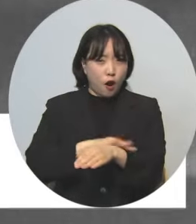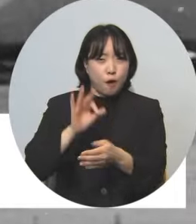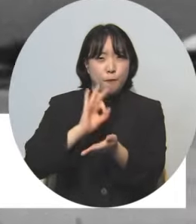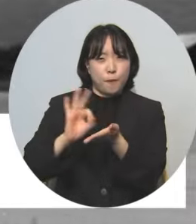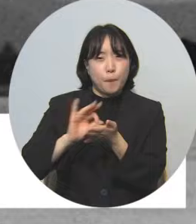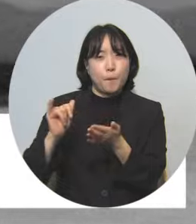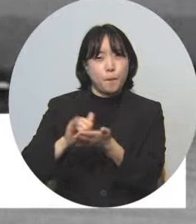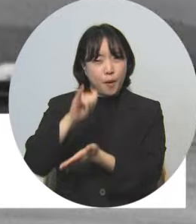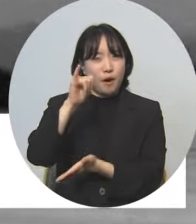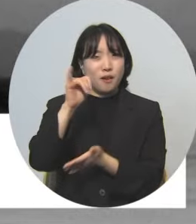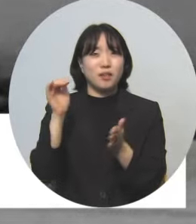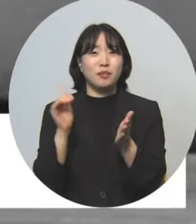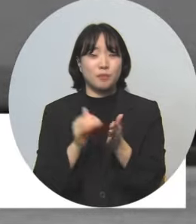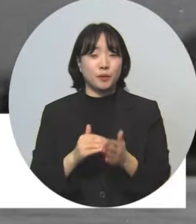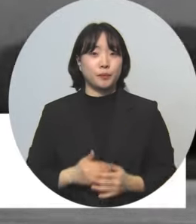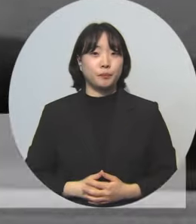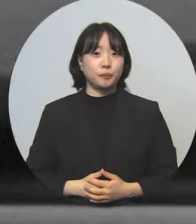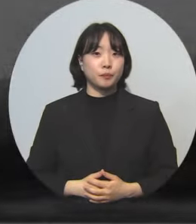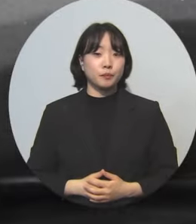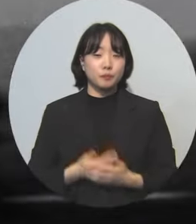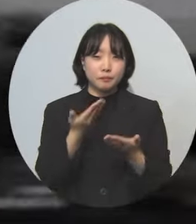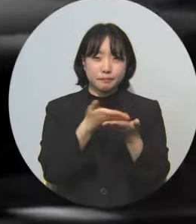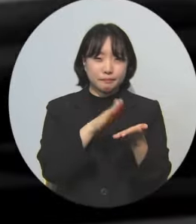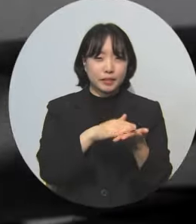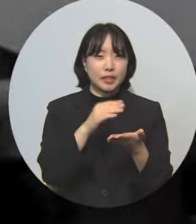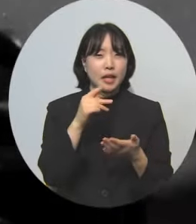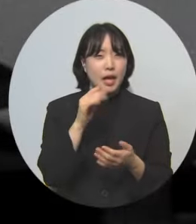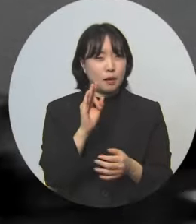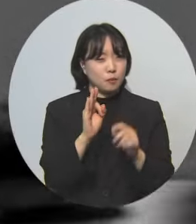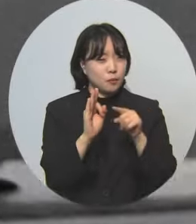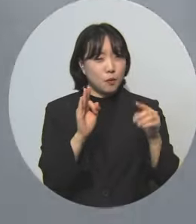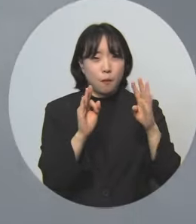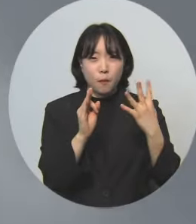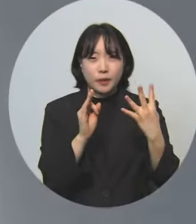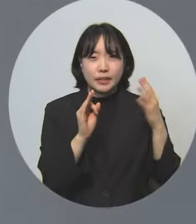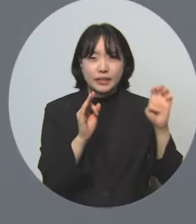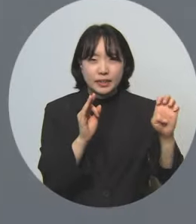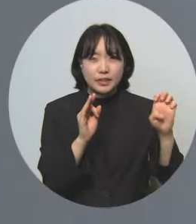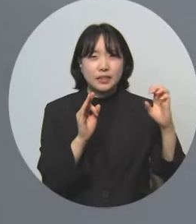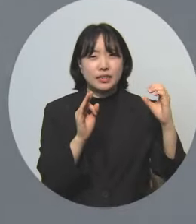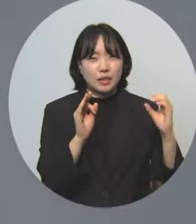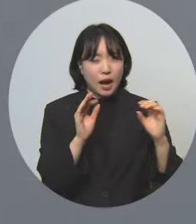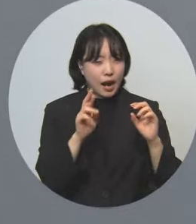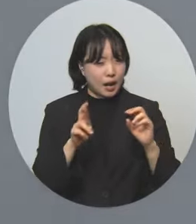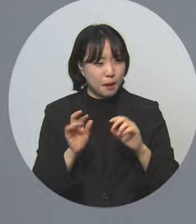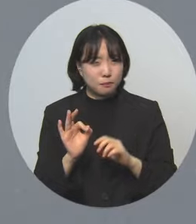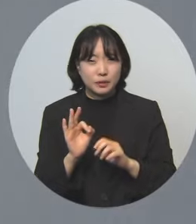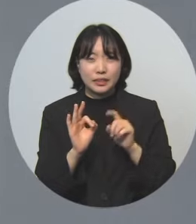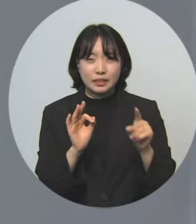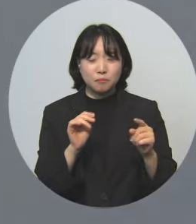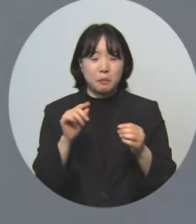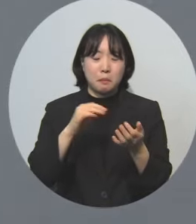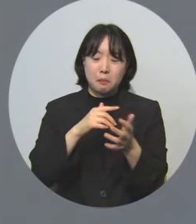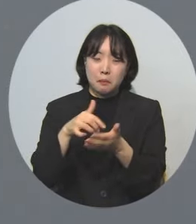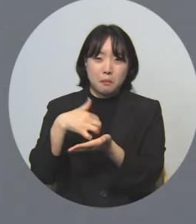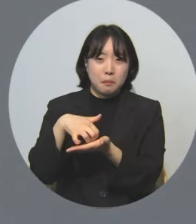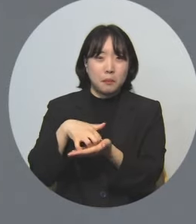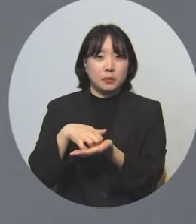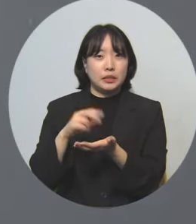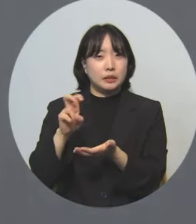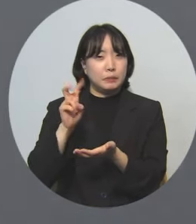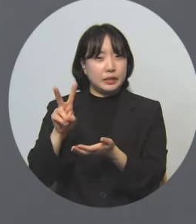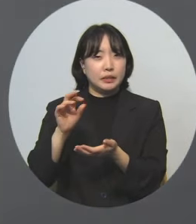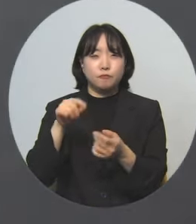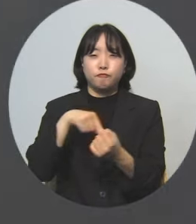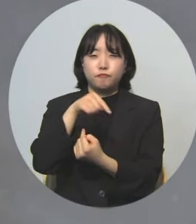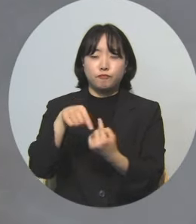활약했습니다. 공군은 개량형인 F-4E, 정찰기 RF-4C 등 220여 대의 팬텀을 운영했는데